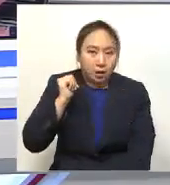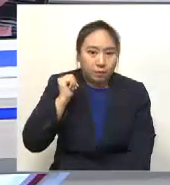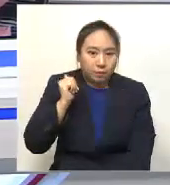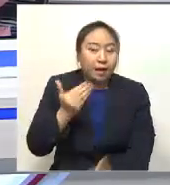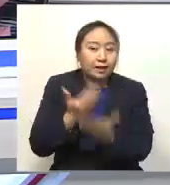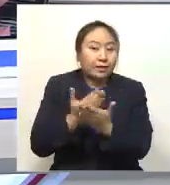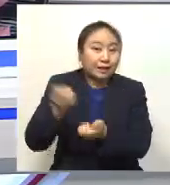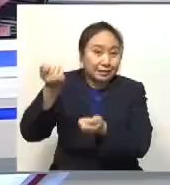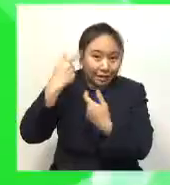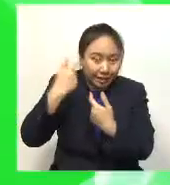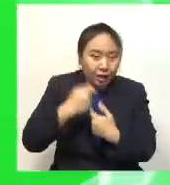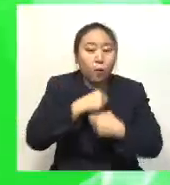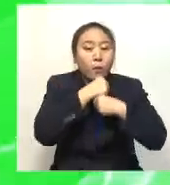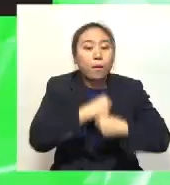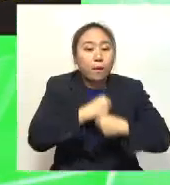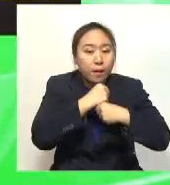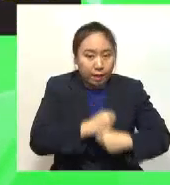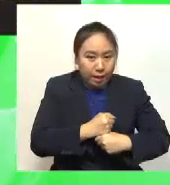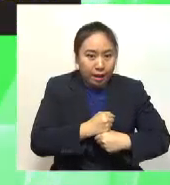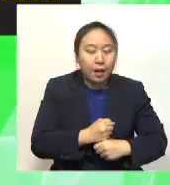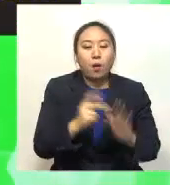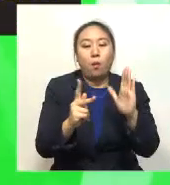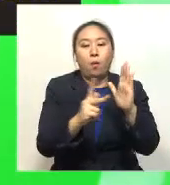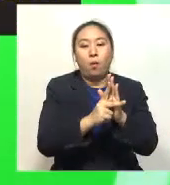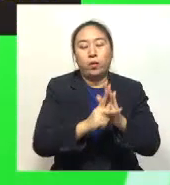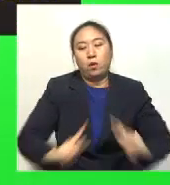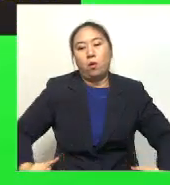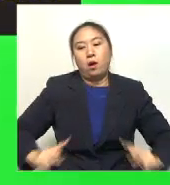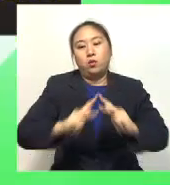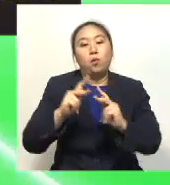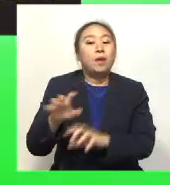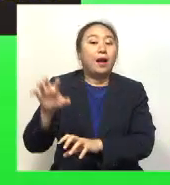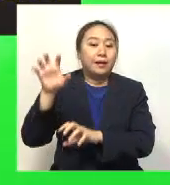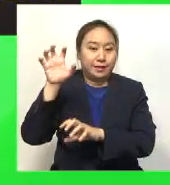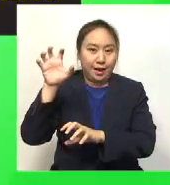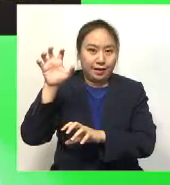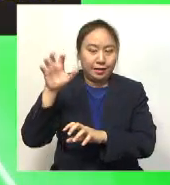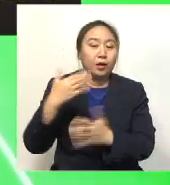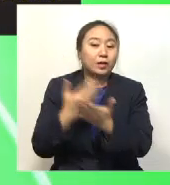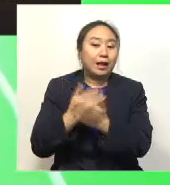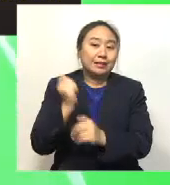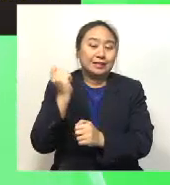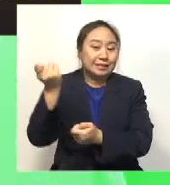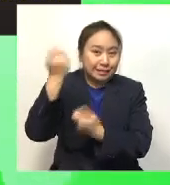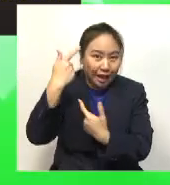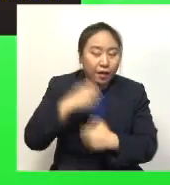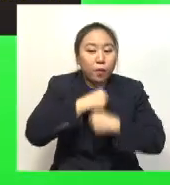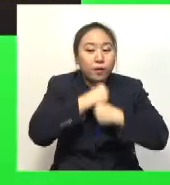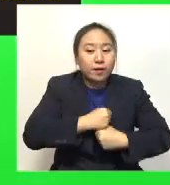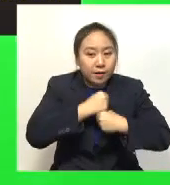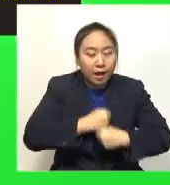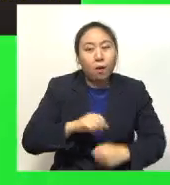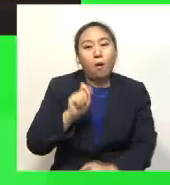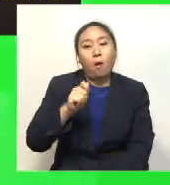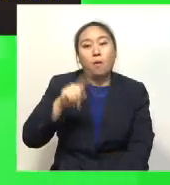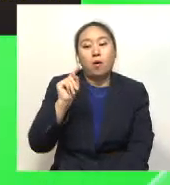ายเบี้ยยังชีพผู้สูงอายุได้ยึดแนวทางปฏิบัติตามระเบียบกระทรวงมหาดไทยว่าด้วยหลักเกณฑ์การจ่ายเบี้ยยังชีพผู้สูงอายุขององค์กรปกครอง